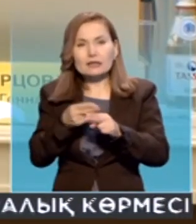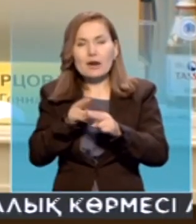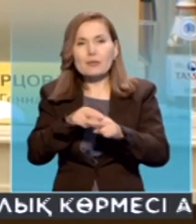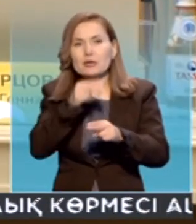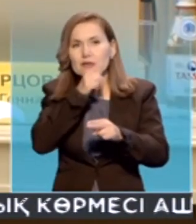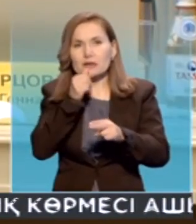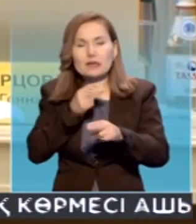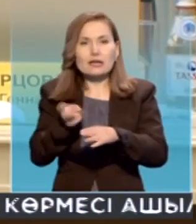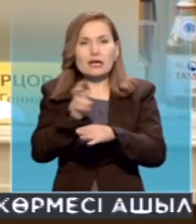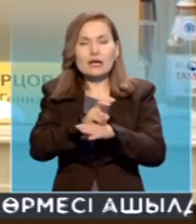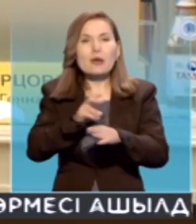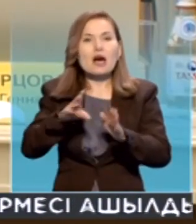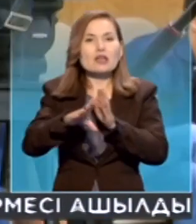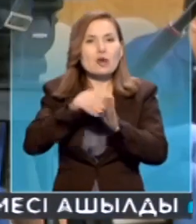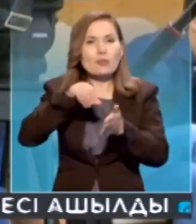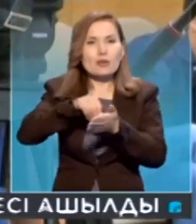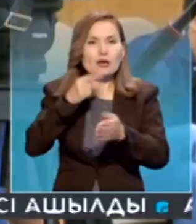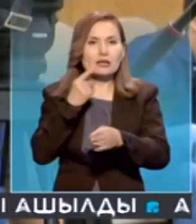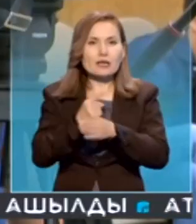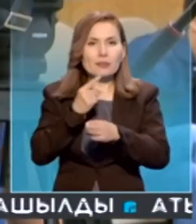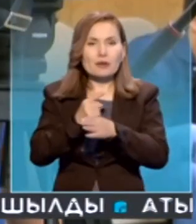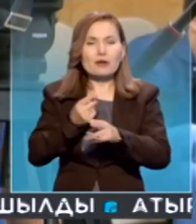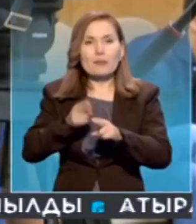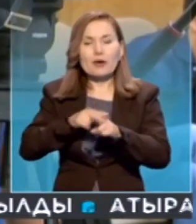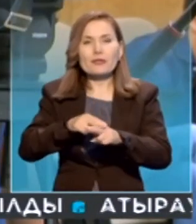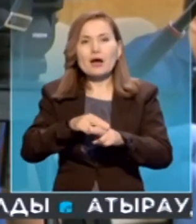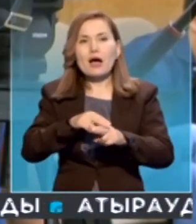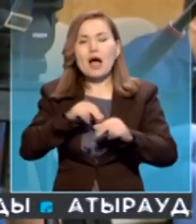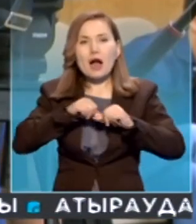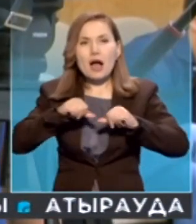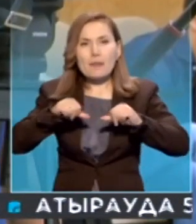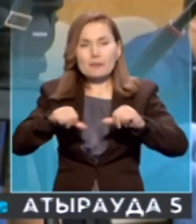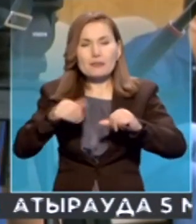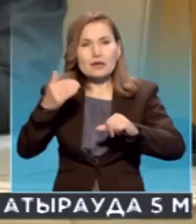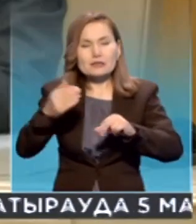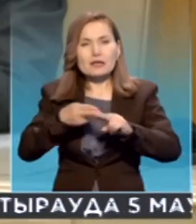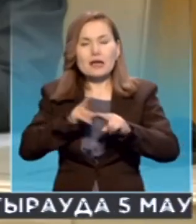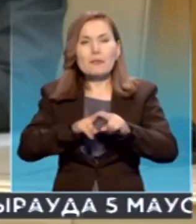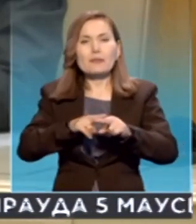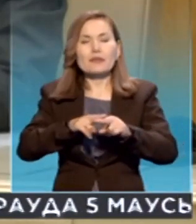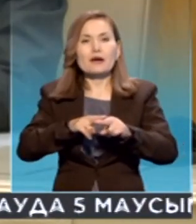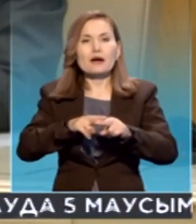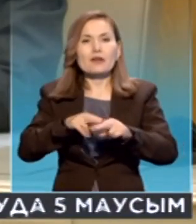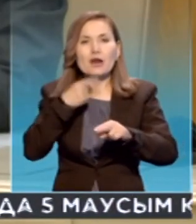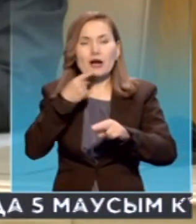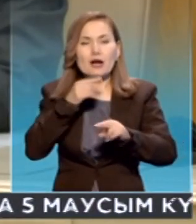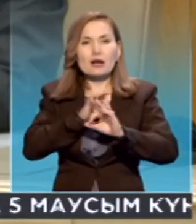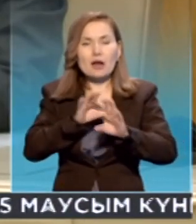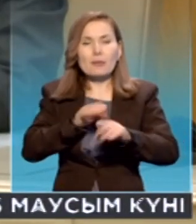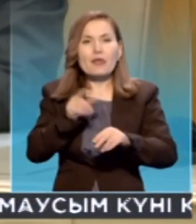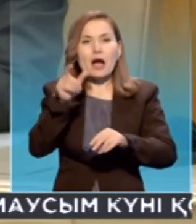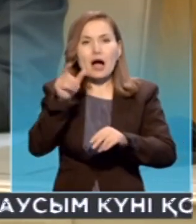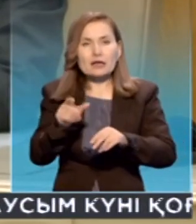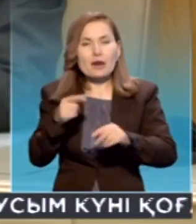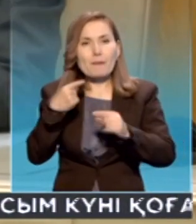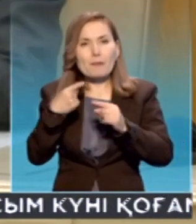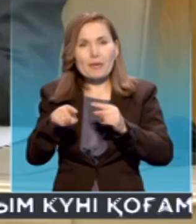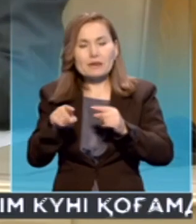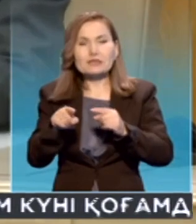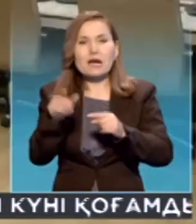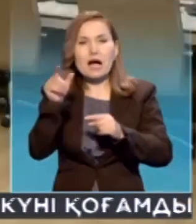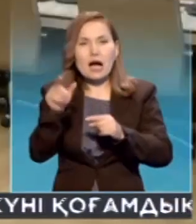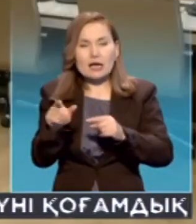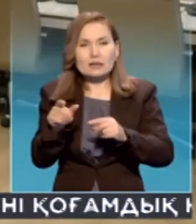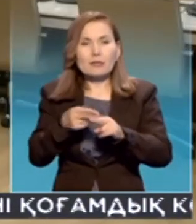жауап береді. Учаскелік референдум комиссиясының мүшесі азаматтарға өзге адамдар үшін дауыс беруге мүмкіндік жасаса, олардың